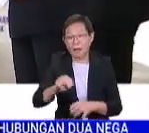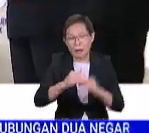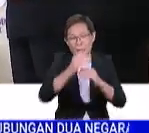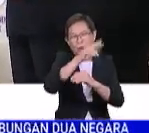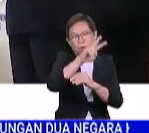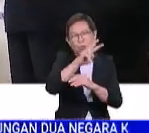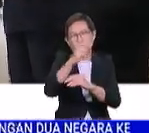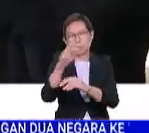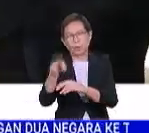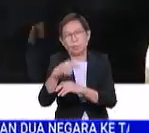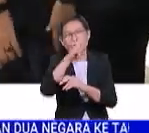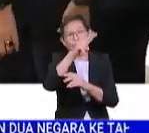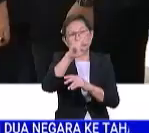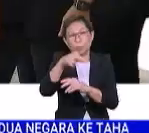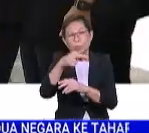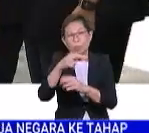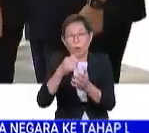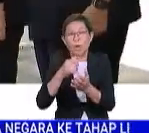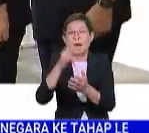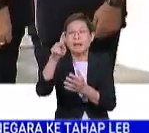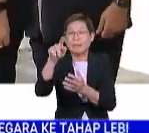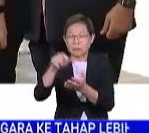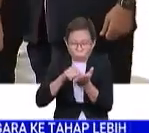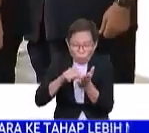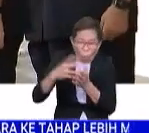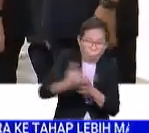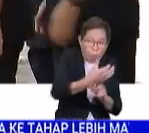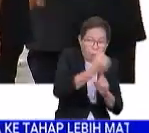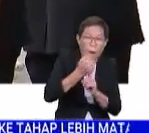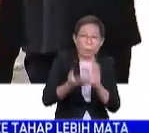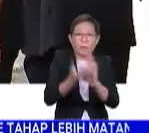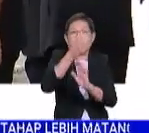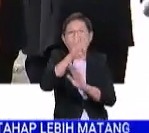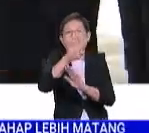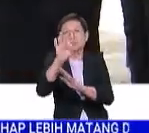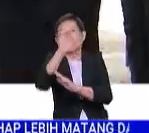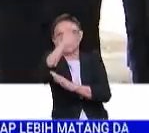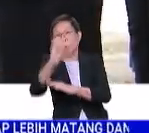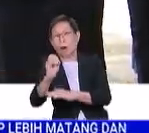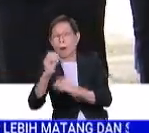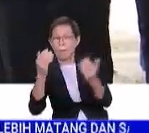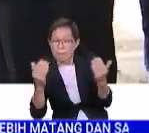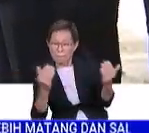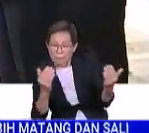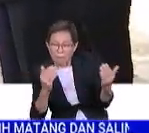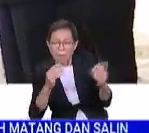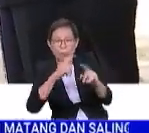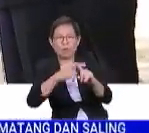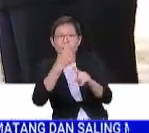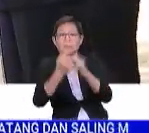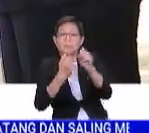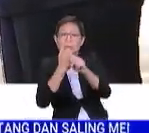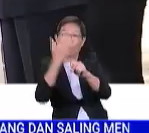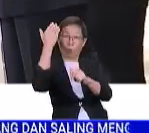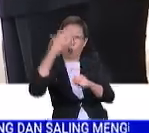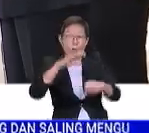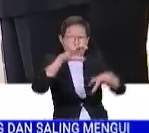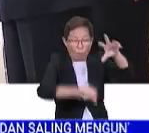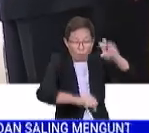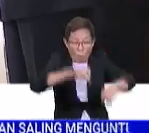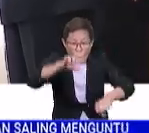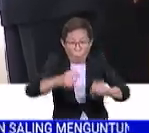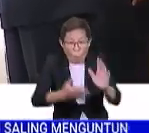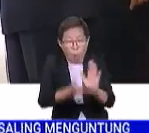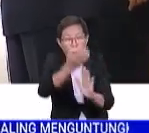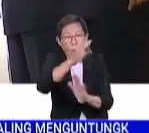kilogram dadah berjaya dirampas, meningkat 49% berbanding Januari tahun lalu. Jumlah tangkapan juga meningkat